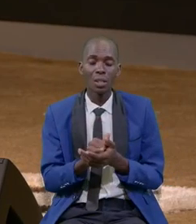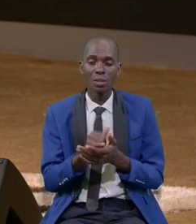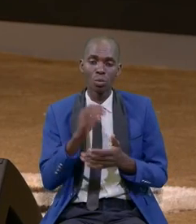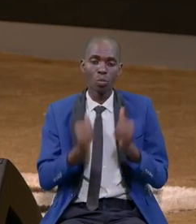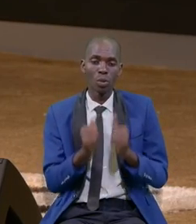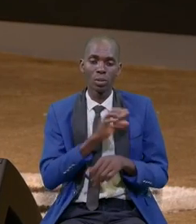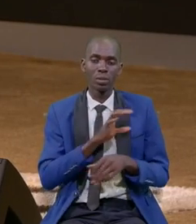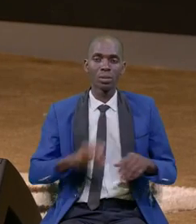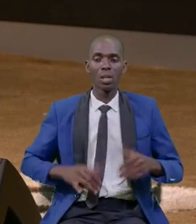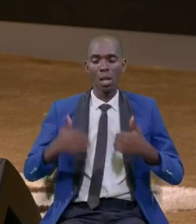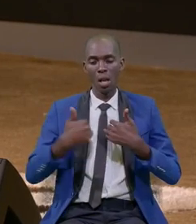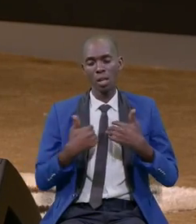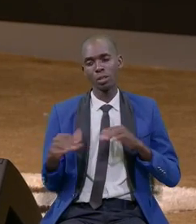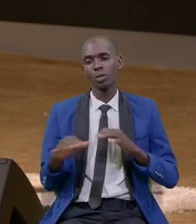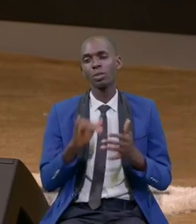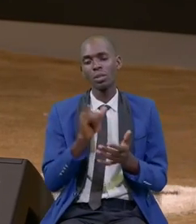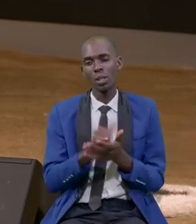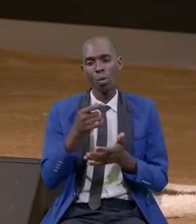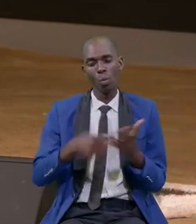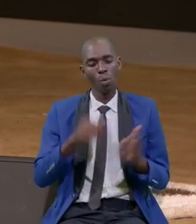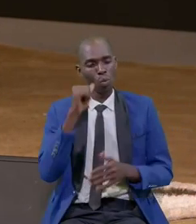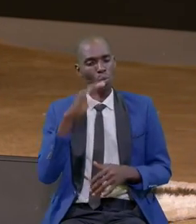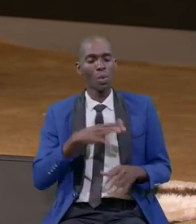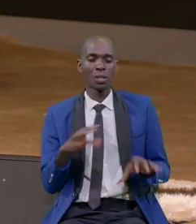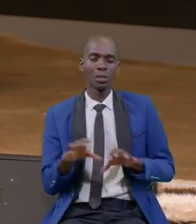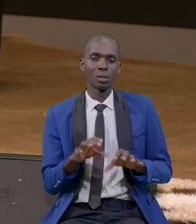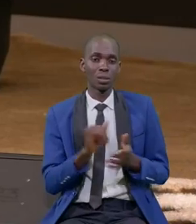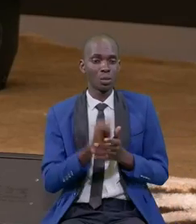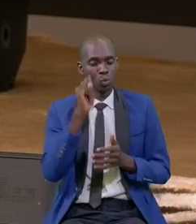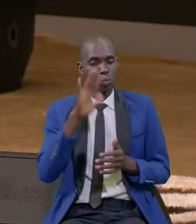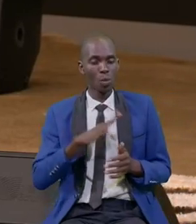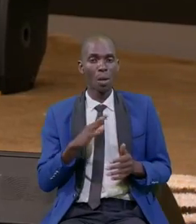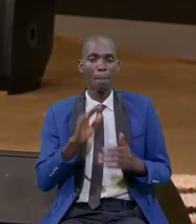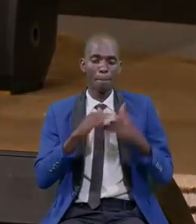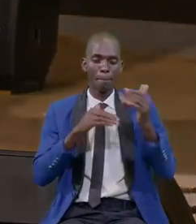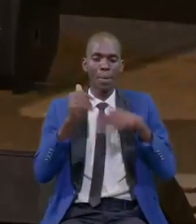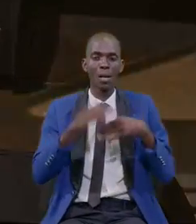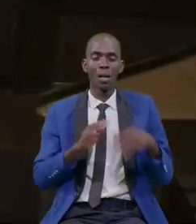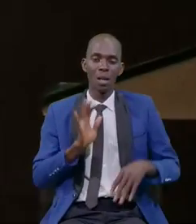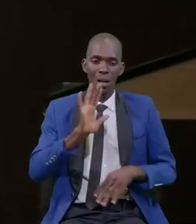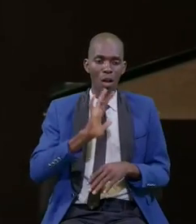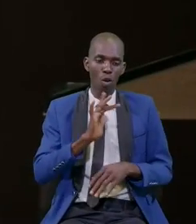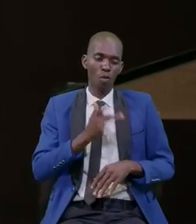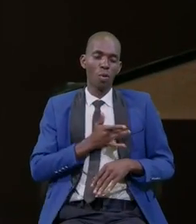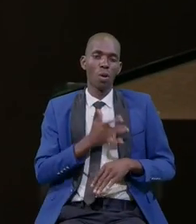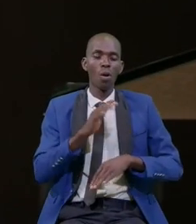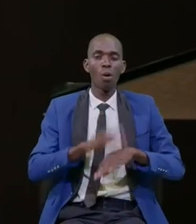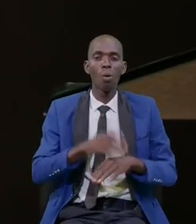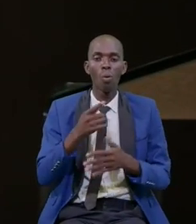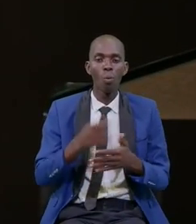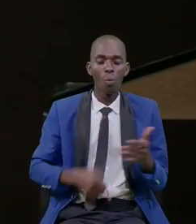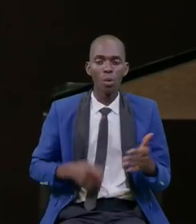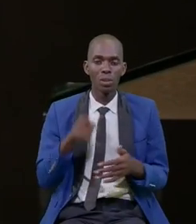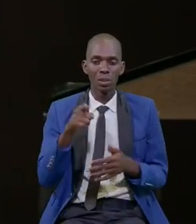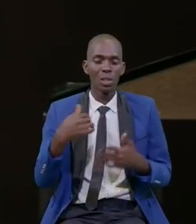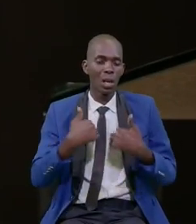Christ a fait? C'est ce qu'elle a fait. Elle a bâti sa conviction sur la base de